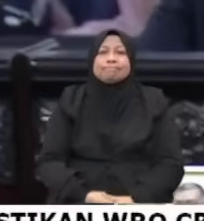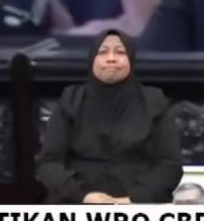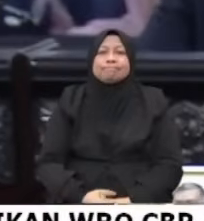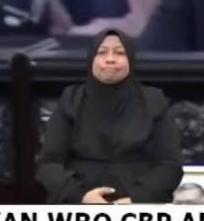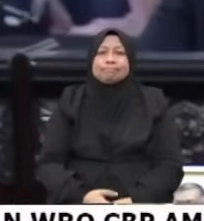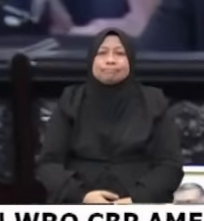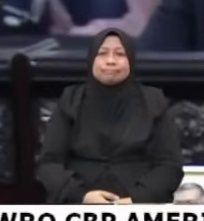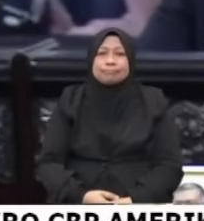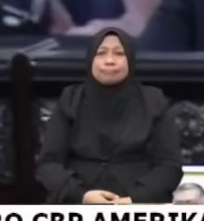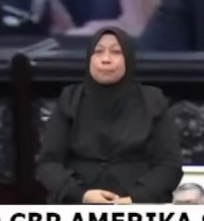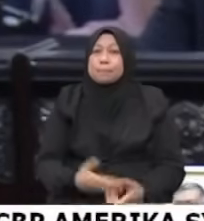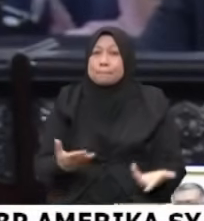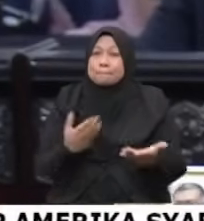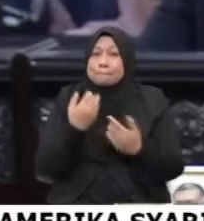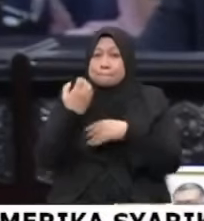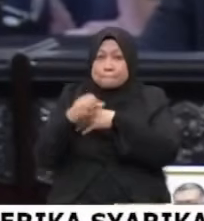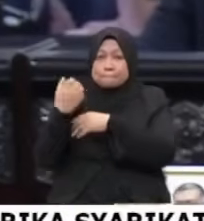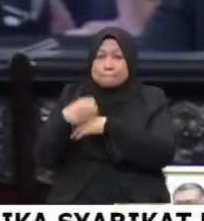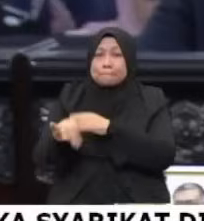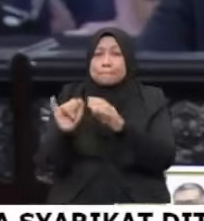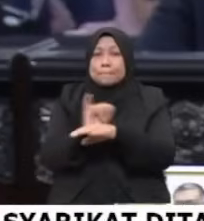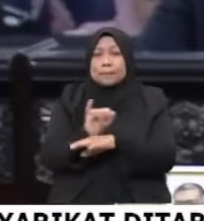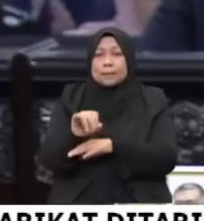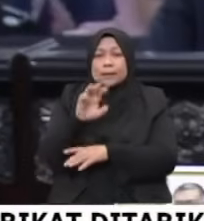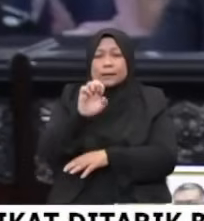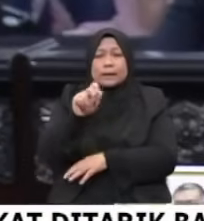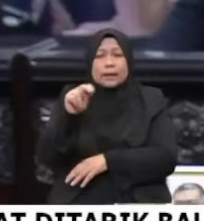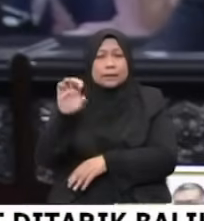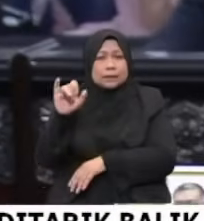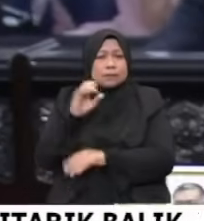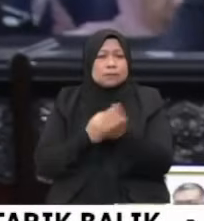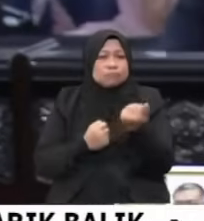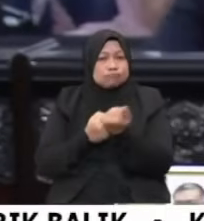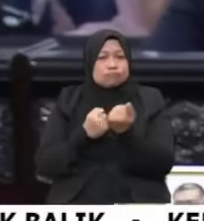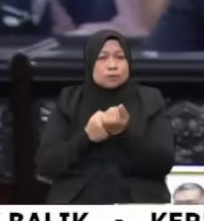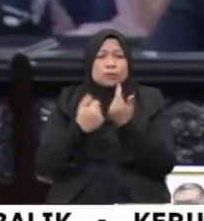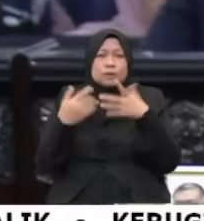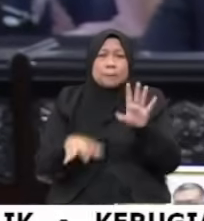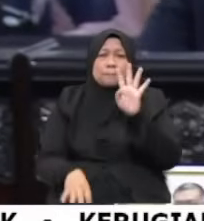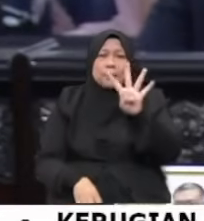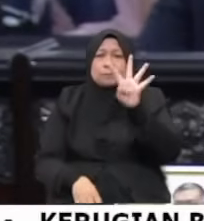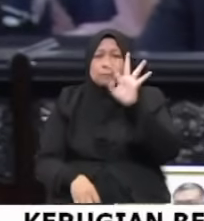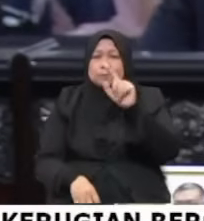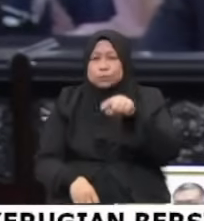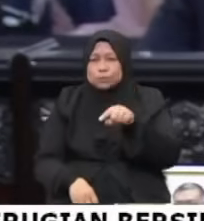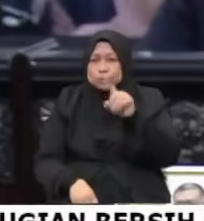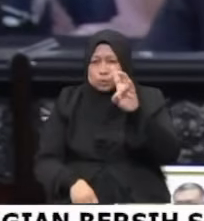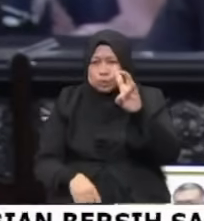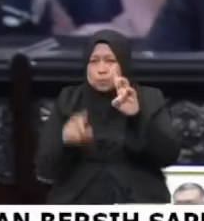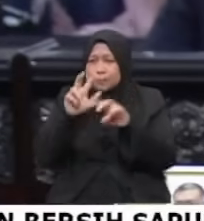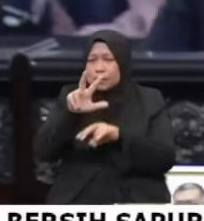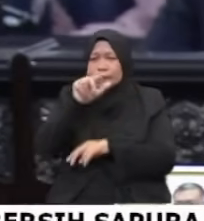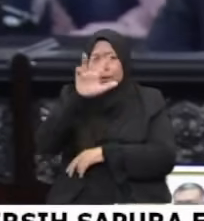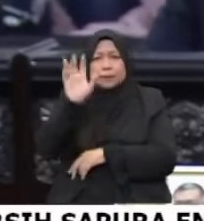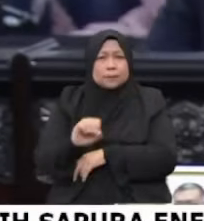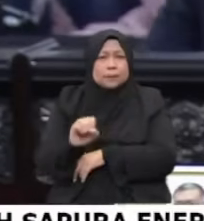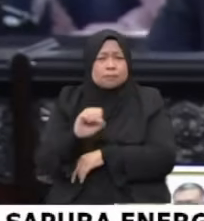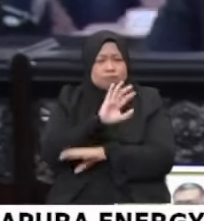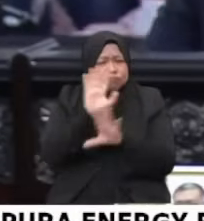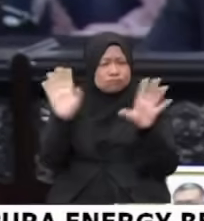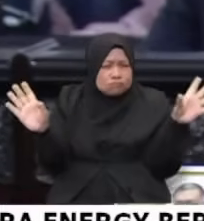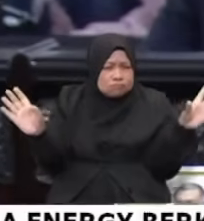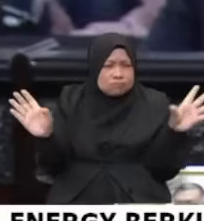bilion dari telah menyumbang sebanyak 47.3% daripada